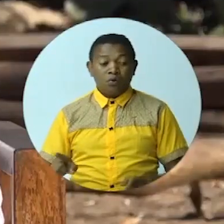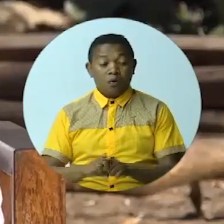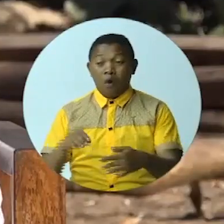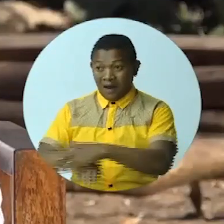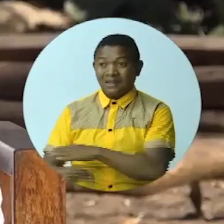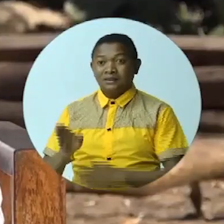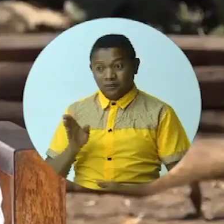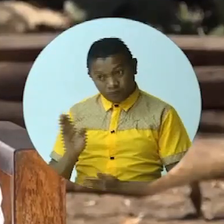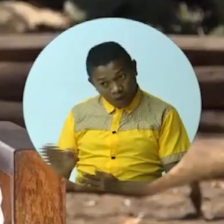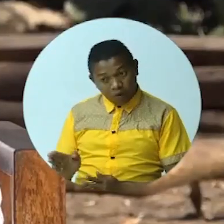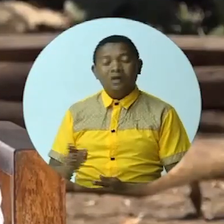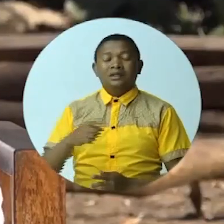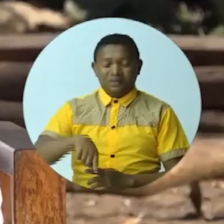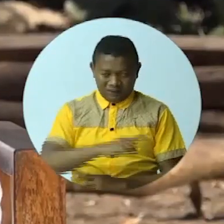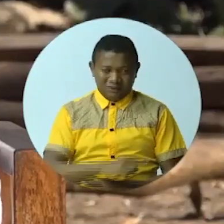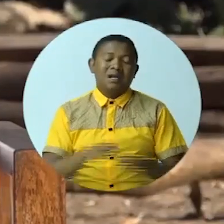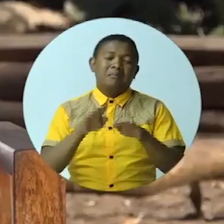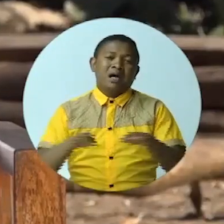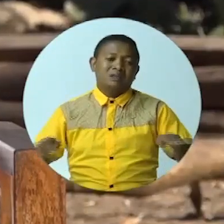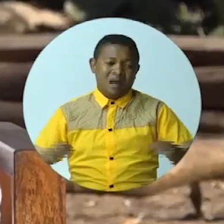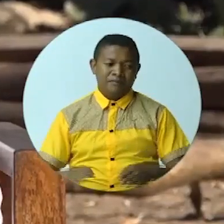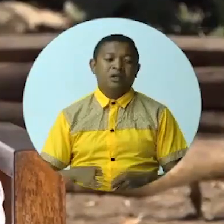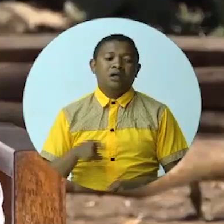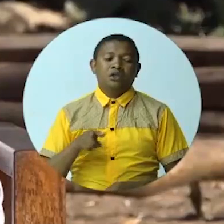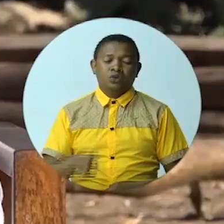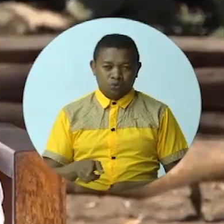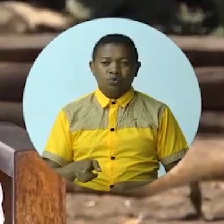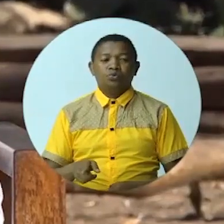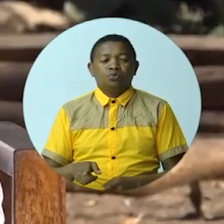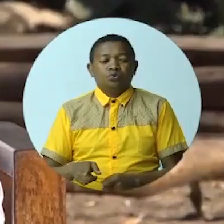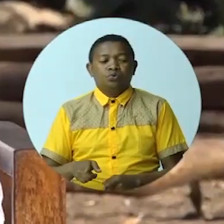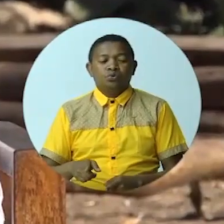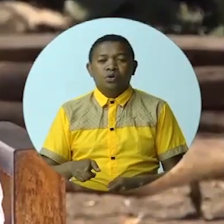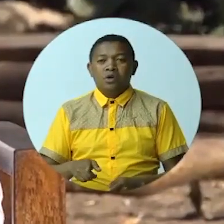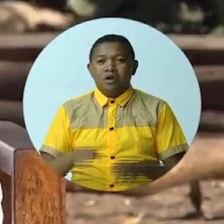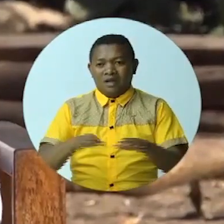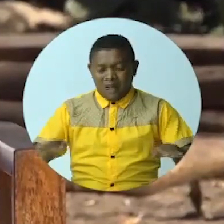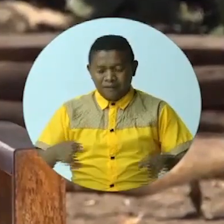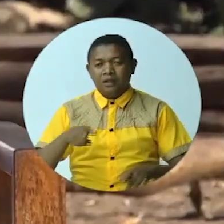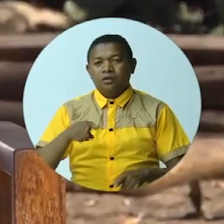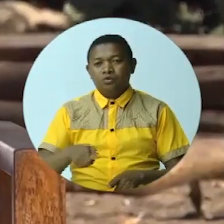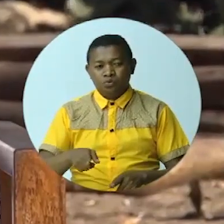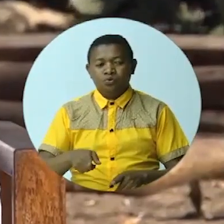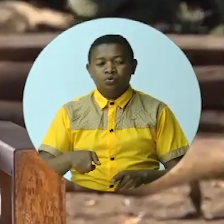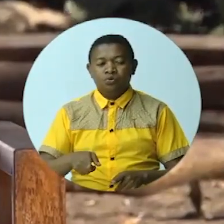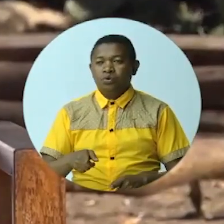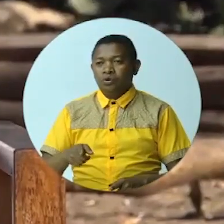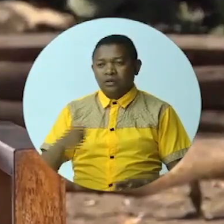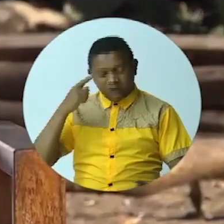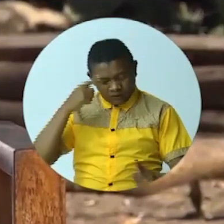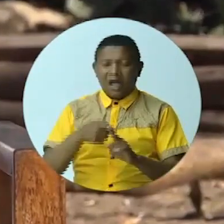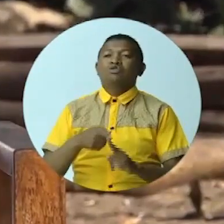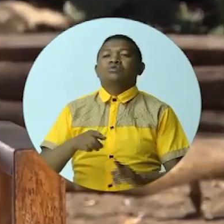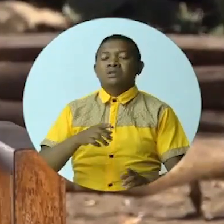no apetrantsika indrindraindrindra ny fametrahana ny fanatratrarana ny fahatarana